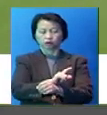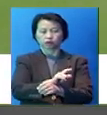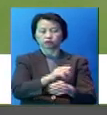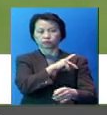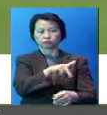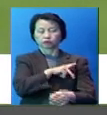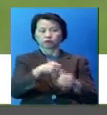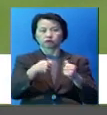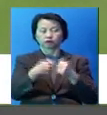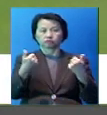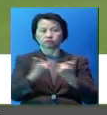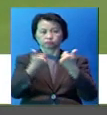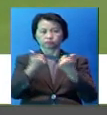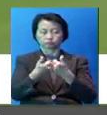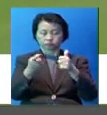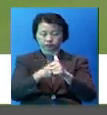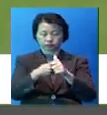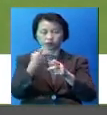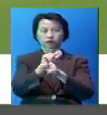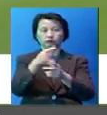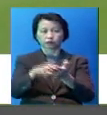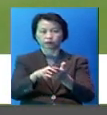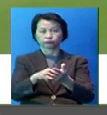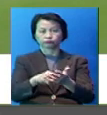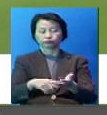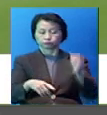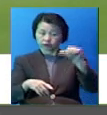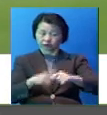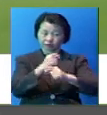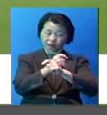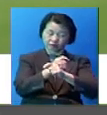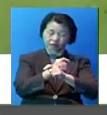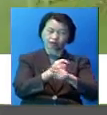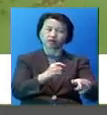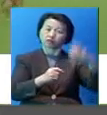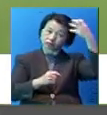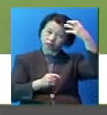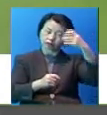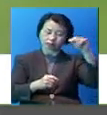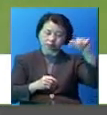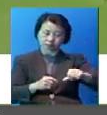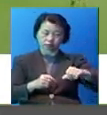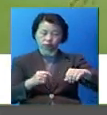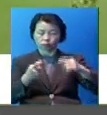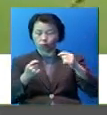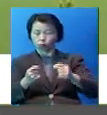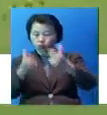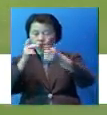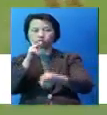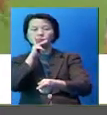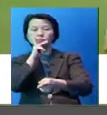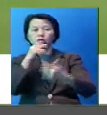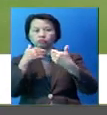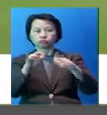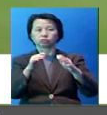peribadi dalam perlawanan dan pertama musim ini. Kegagalan pertahanan pelawat Selangor United menghalang serangan pantas pasukan Kedah